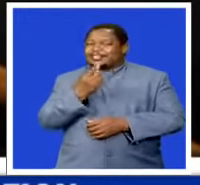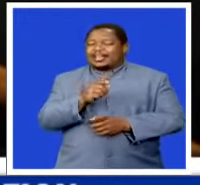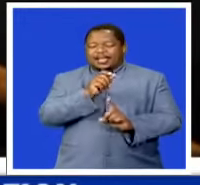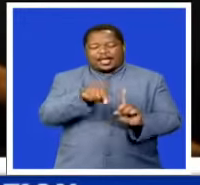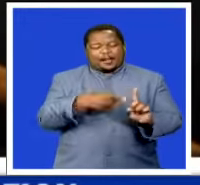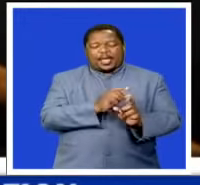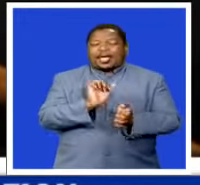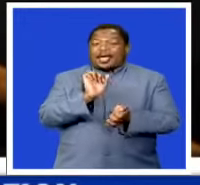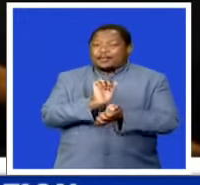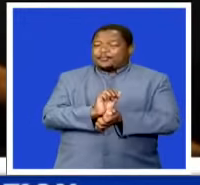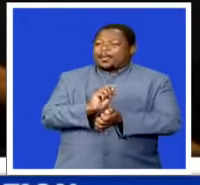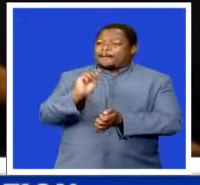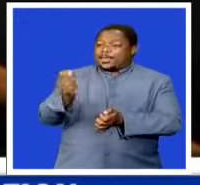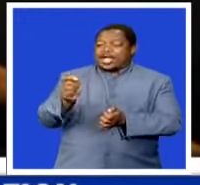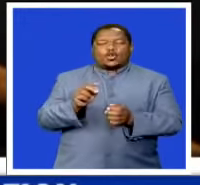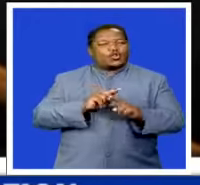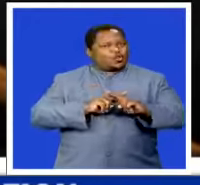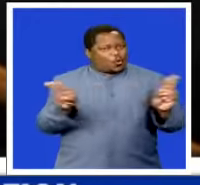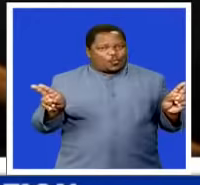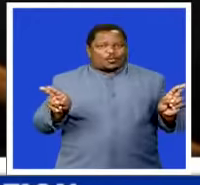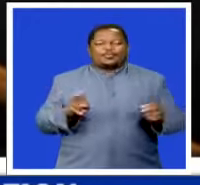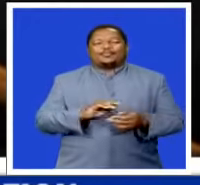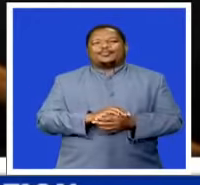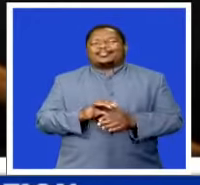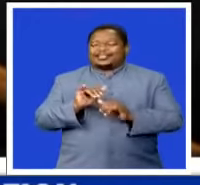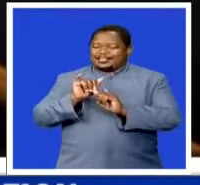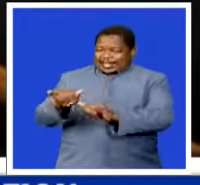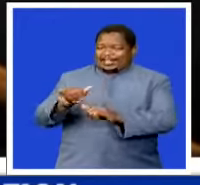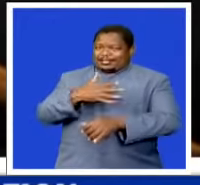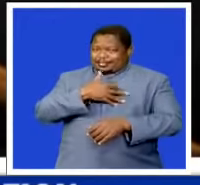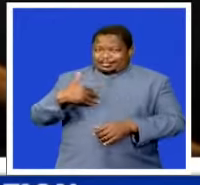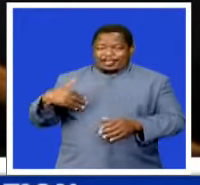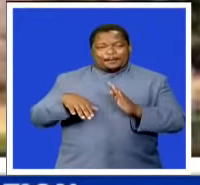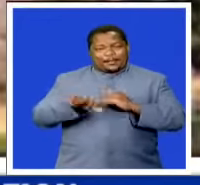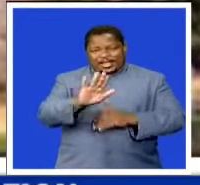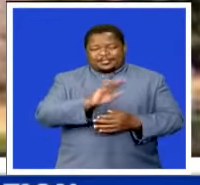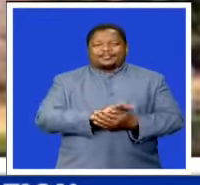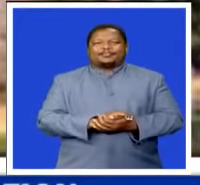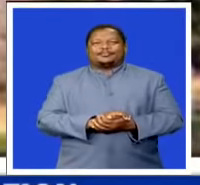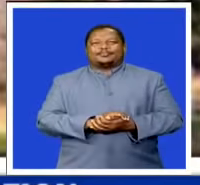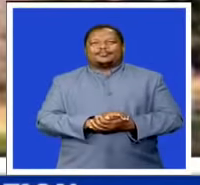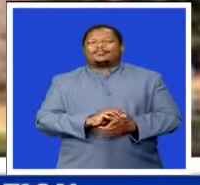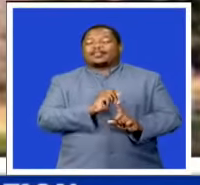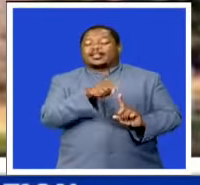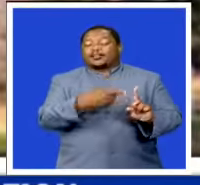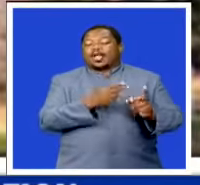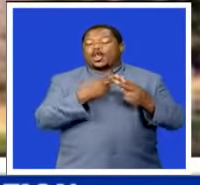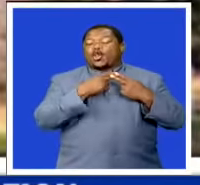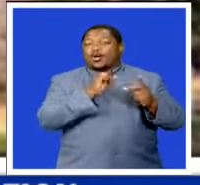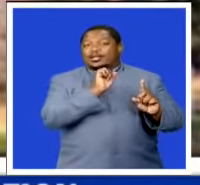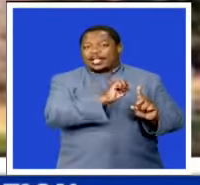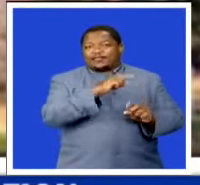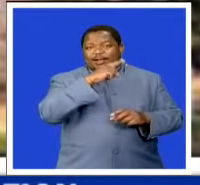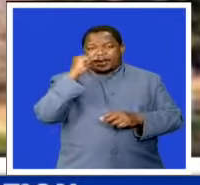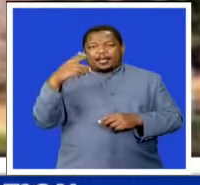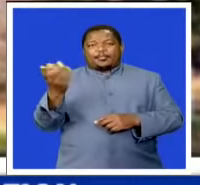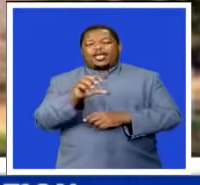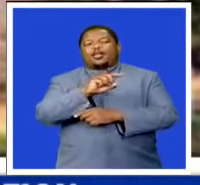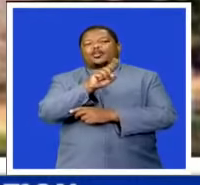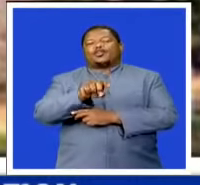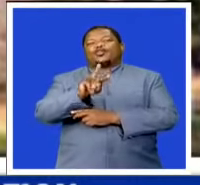umelelwe ngusiyabonga mzwakhe Zwane wesithole enMagagula Attorneys kanzi umbuso